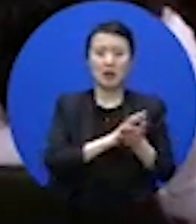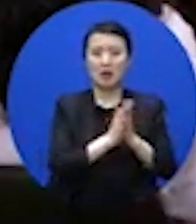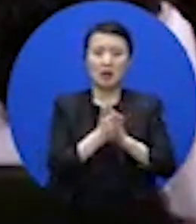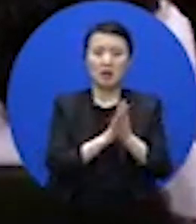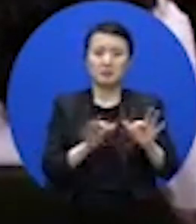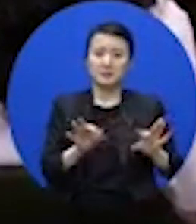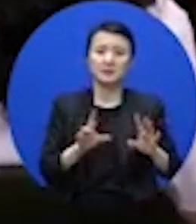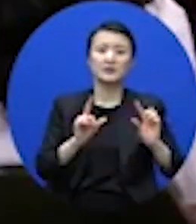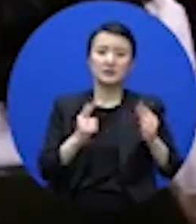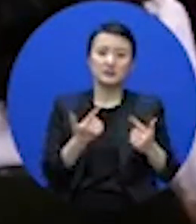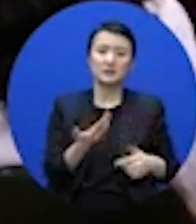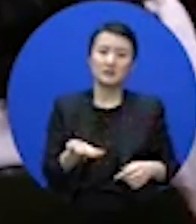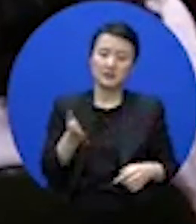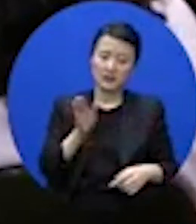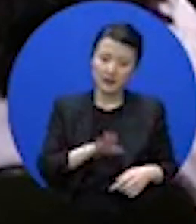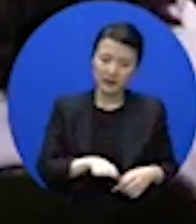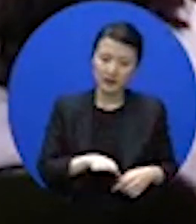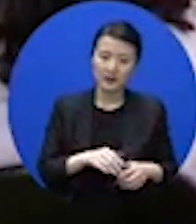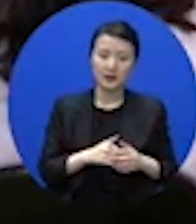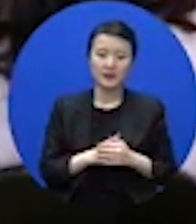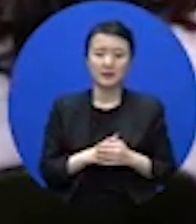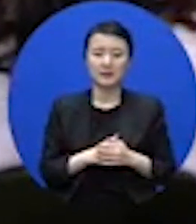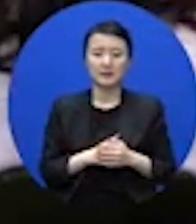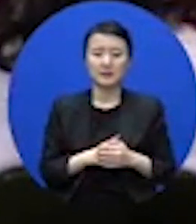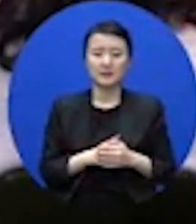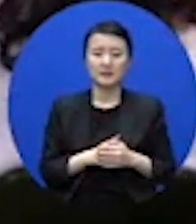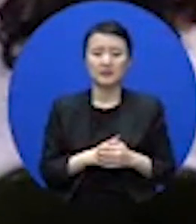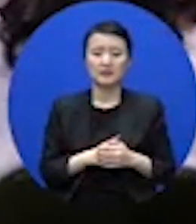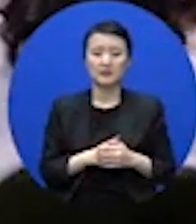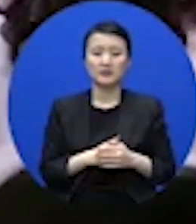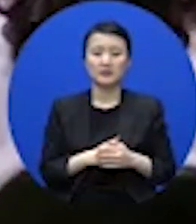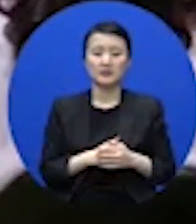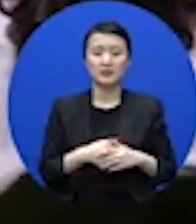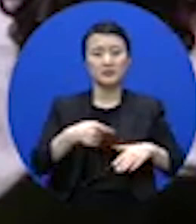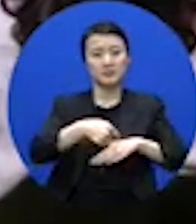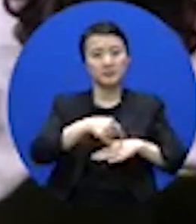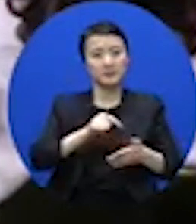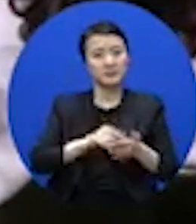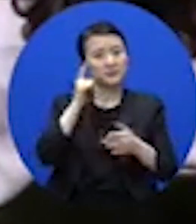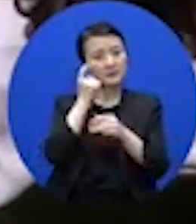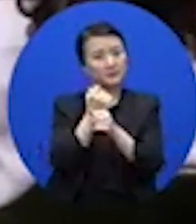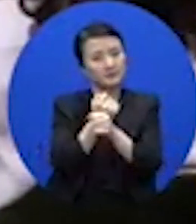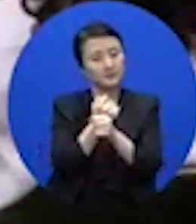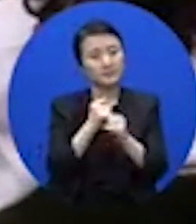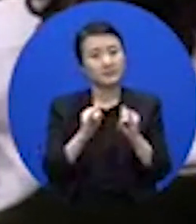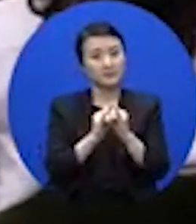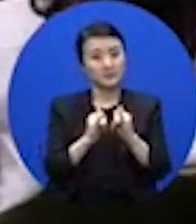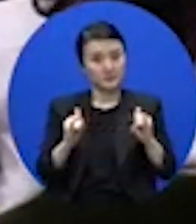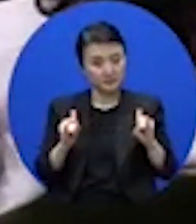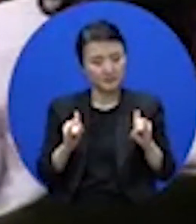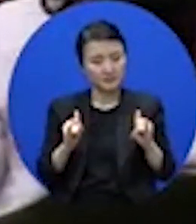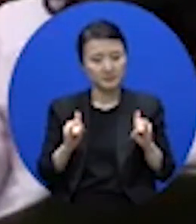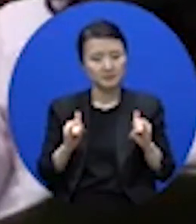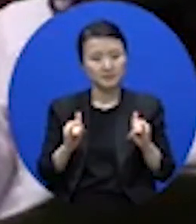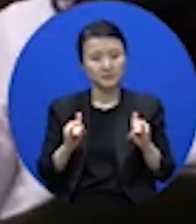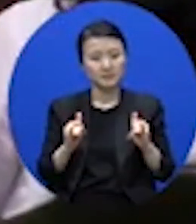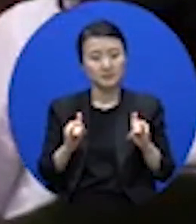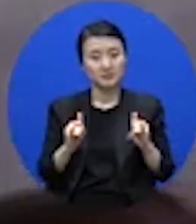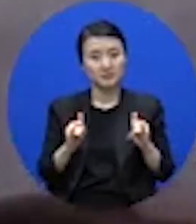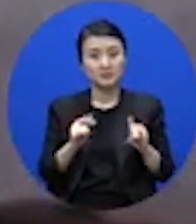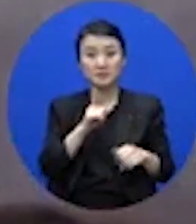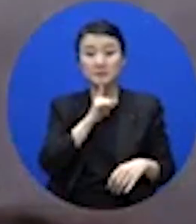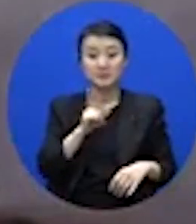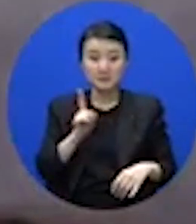이성이라는 이 이제 많은 학자들이 심리학자 또 정신분석학자들이 이 그림을 이게 뭘로